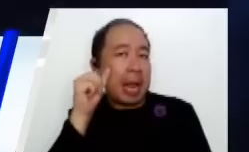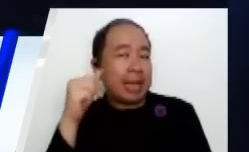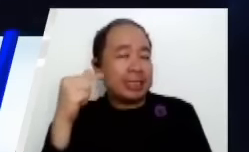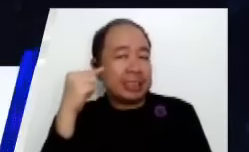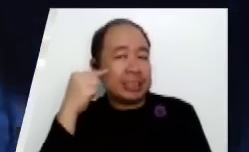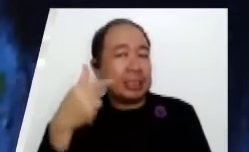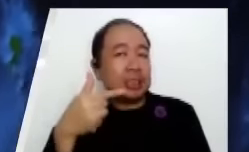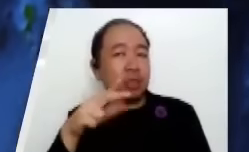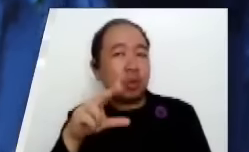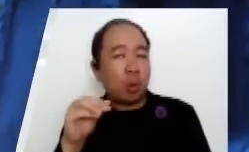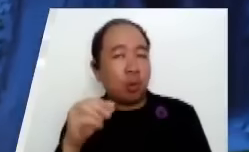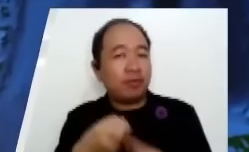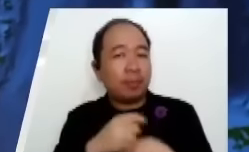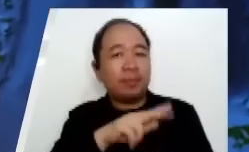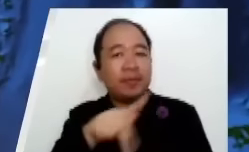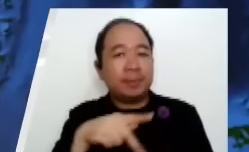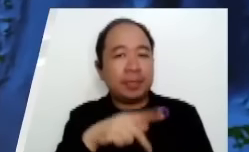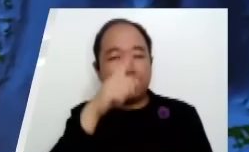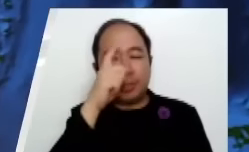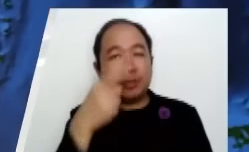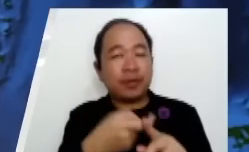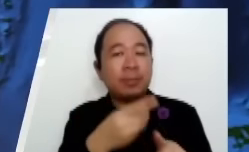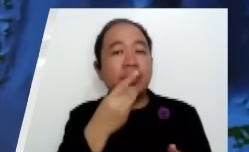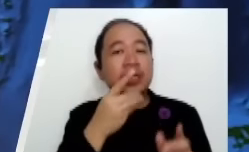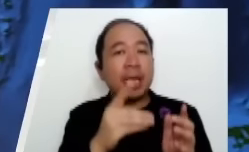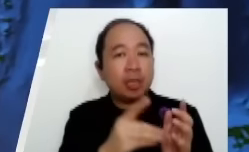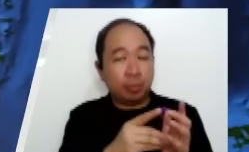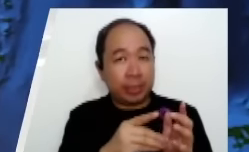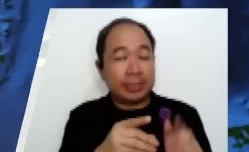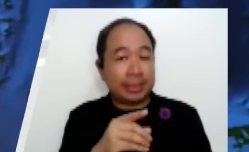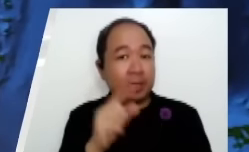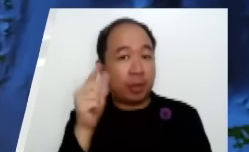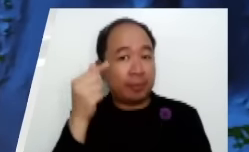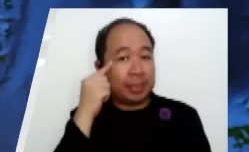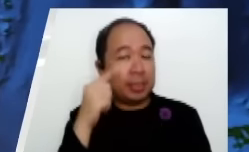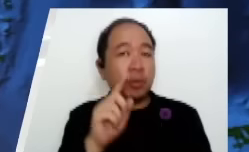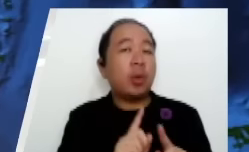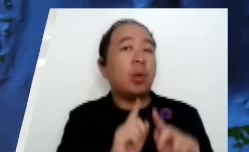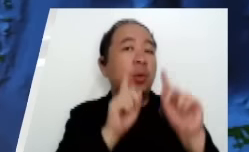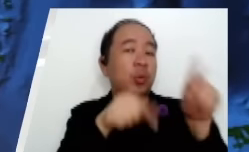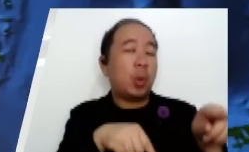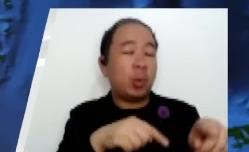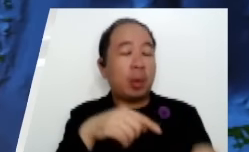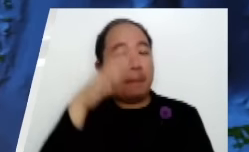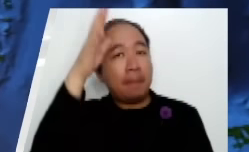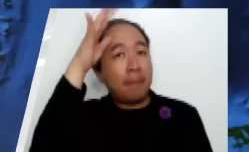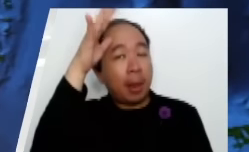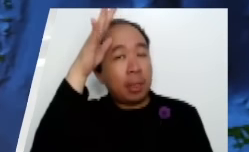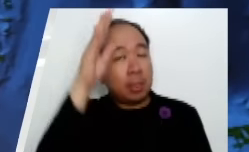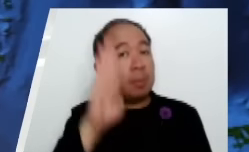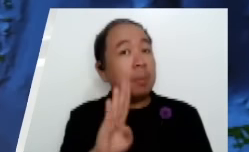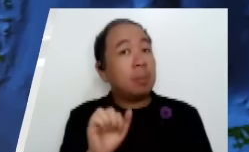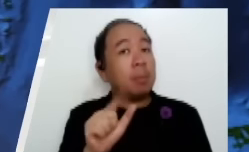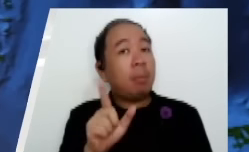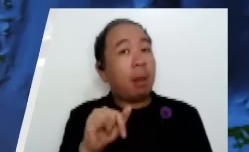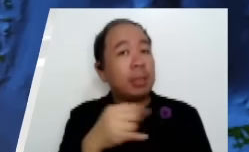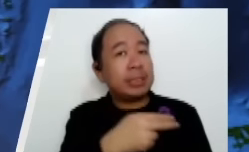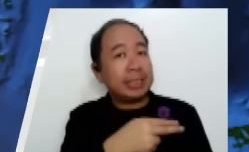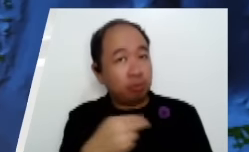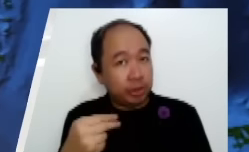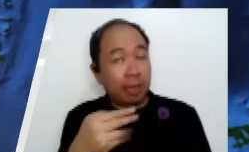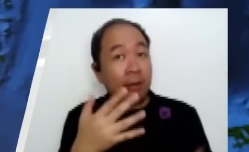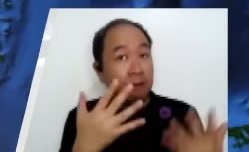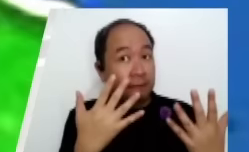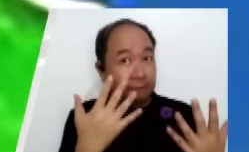intelligence reports ng pamahalaan galing na siyang denpasar sa bali Indonesia ng lumipad patungong Kuala Lumpur Malaysia noong